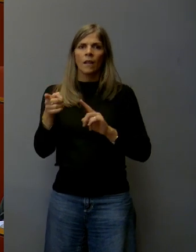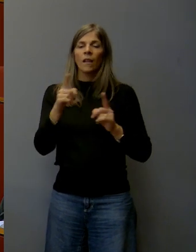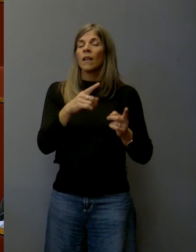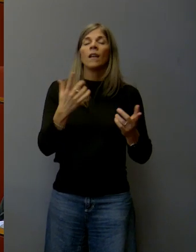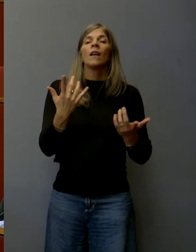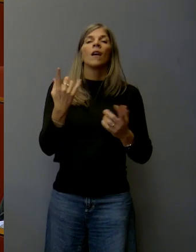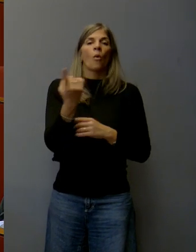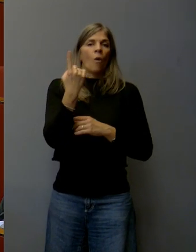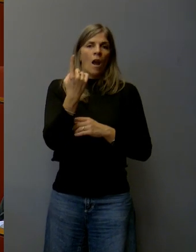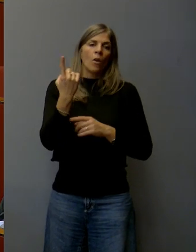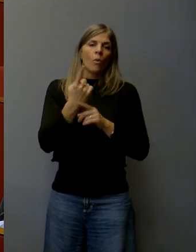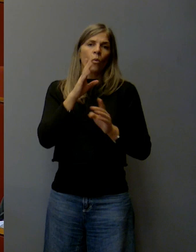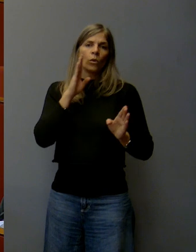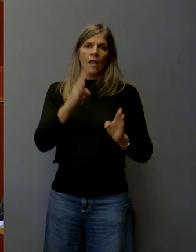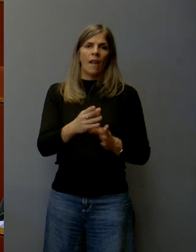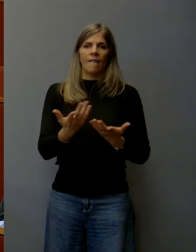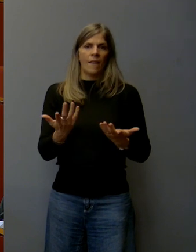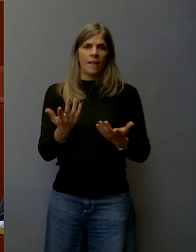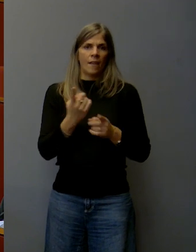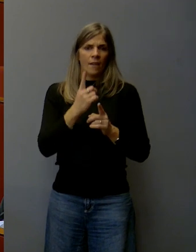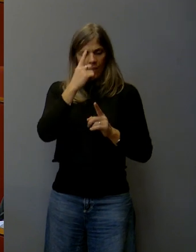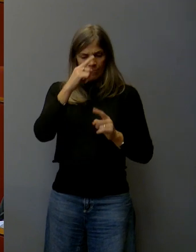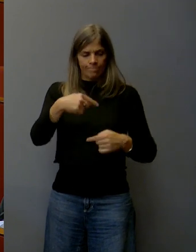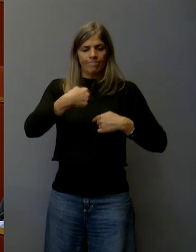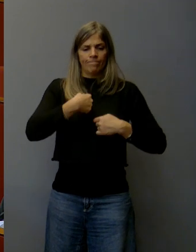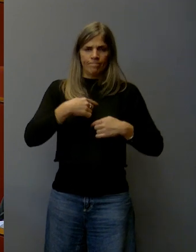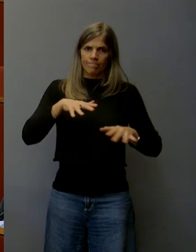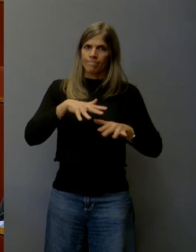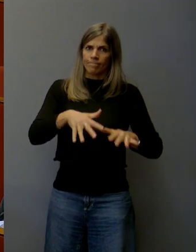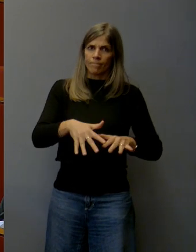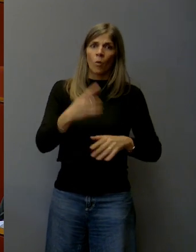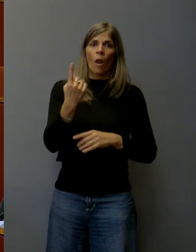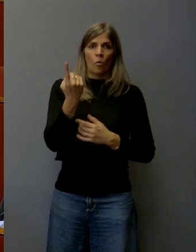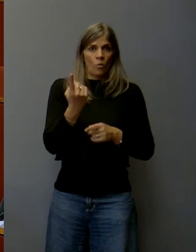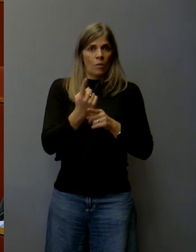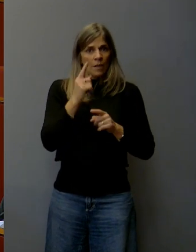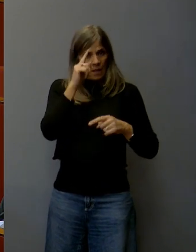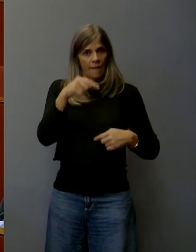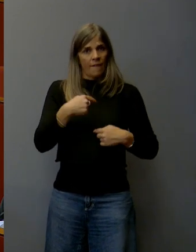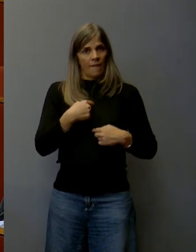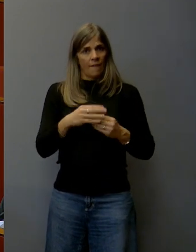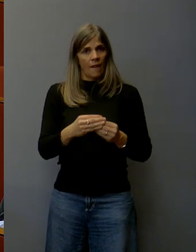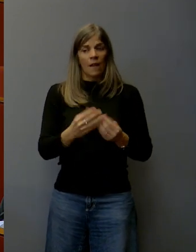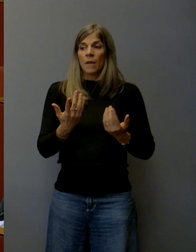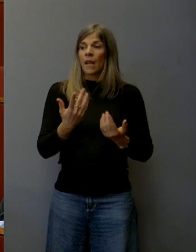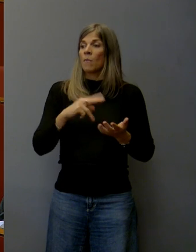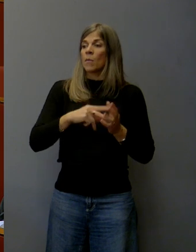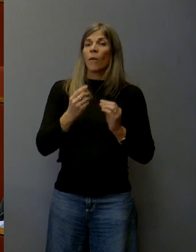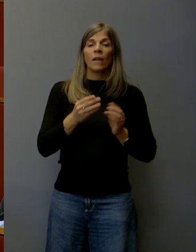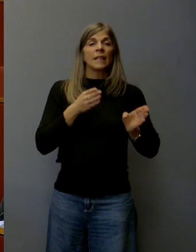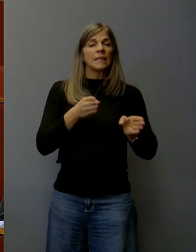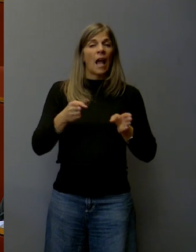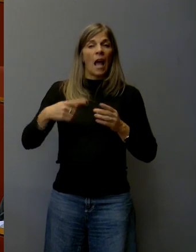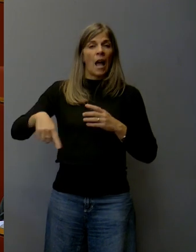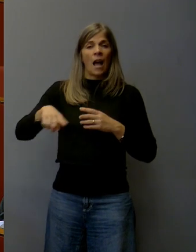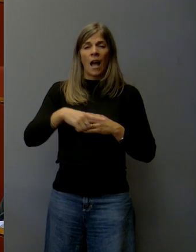uno a caso degli assessori si prenda in carico però questo problema che sono le nostre strade piene a ogni